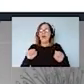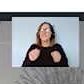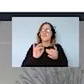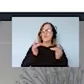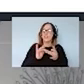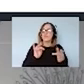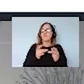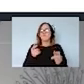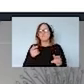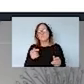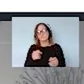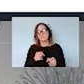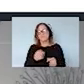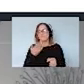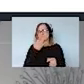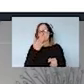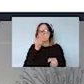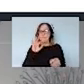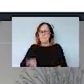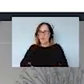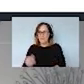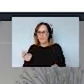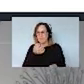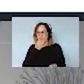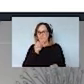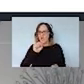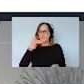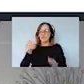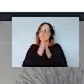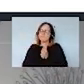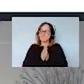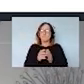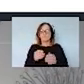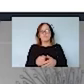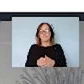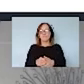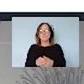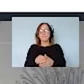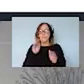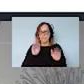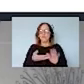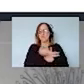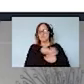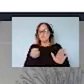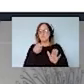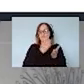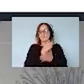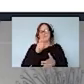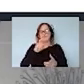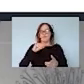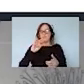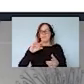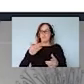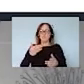które tutaj widzę, pani Anna prosiła, będzie można sobie pobrać i będzie można